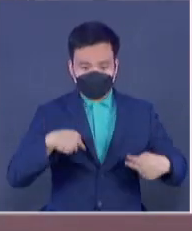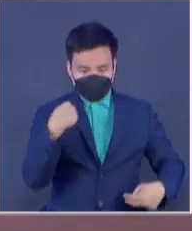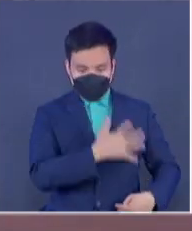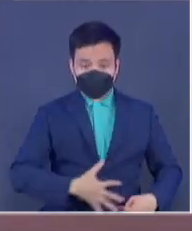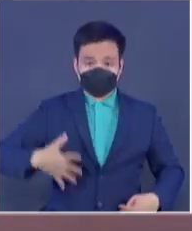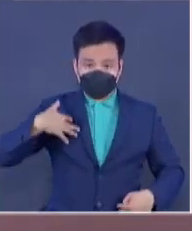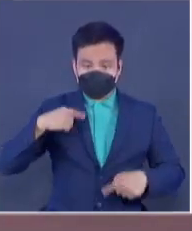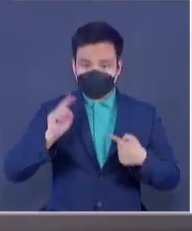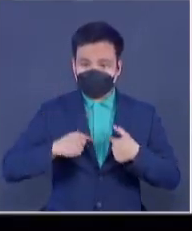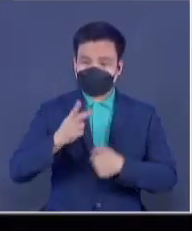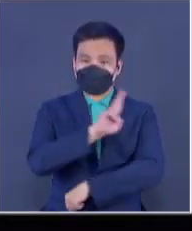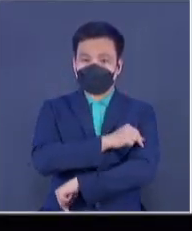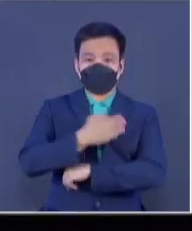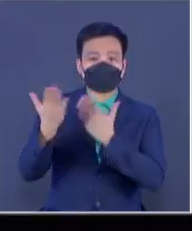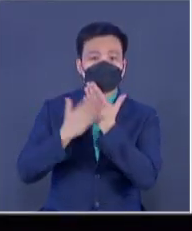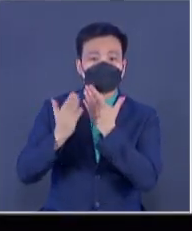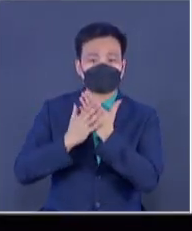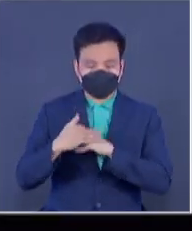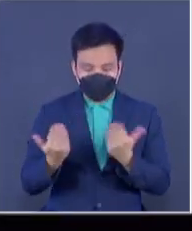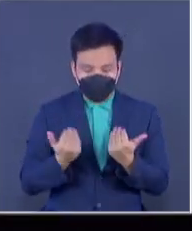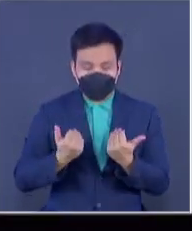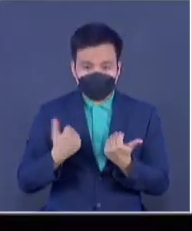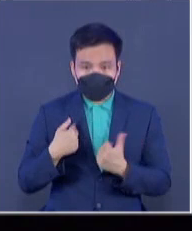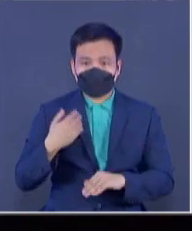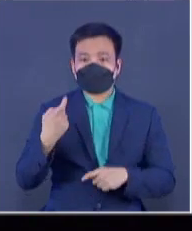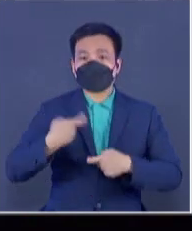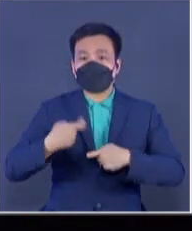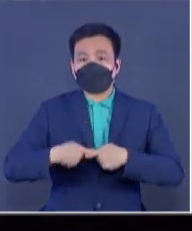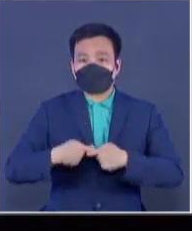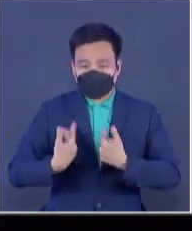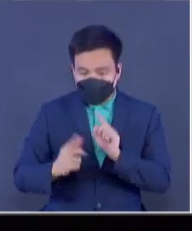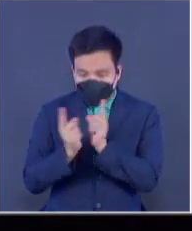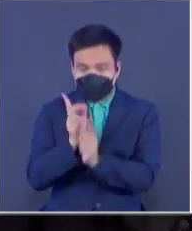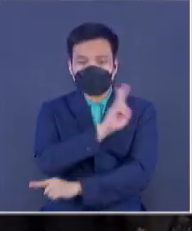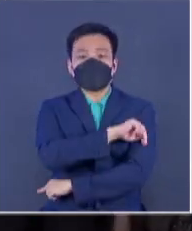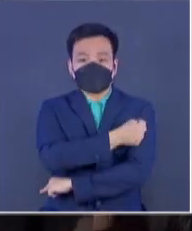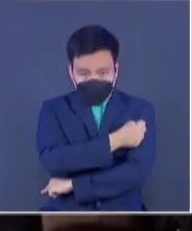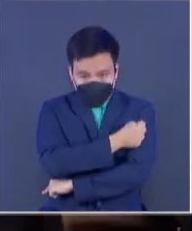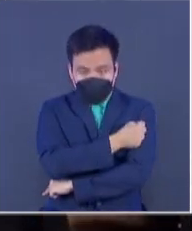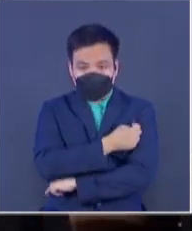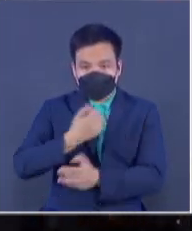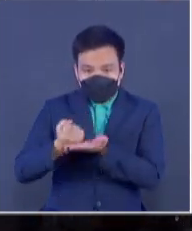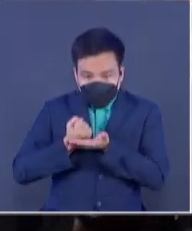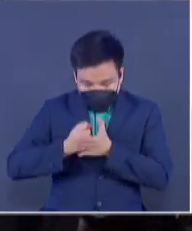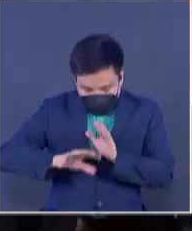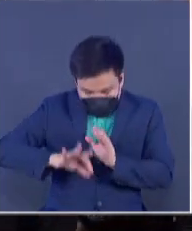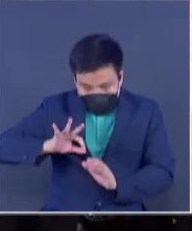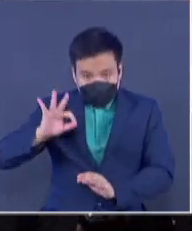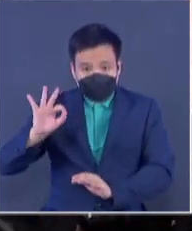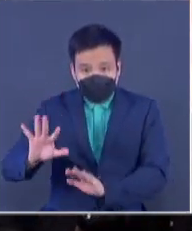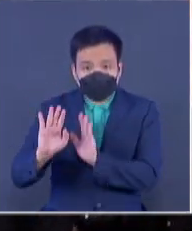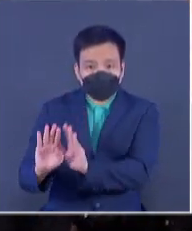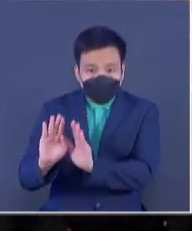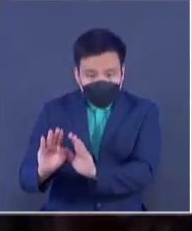กลัวว่าจะมีลูกยากเลยไปฝากขายเอาไว้เพื่อความสบายใจและที่สำคัญนะคะการไปฝากขายในครั้งนี้ด้านคุณถ่ายก็ได้เอ่ยปาก